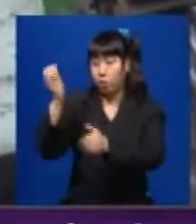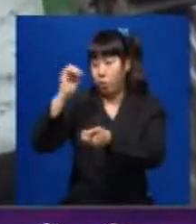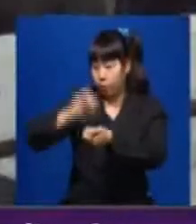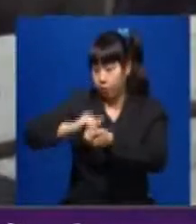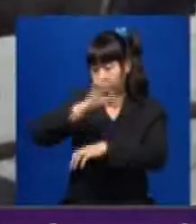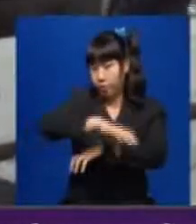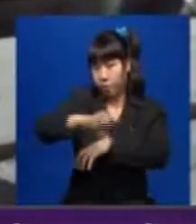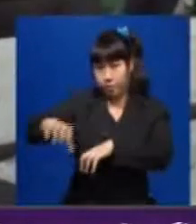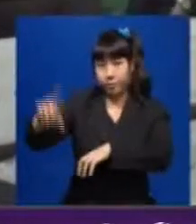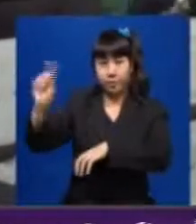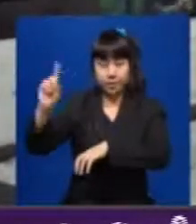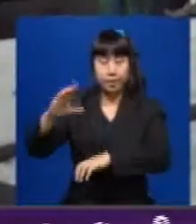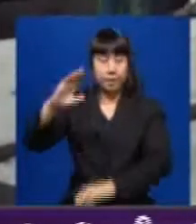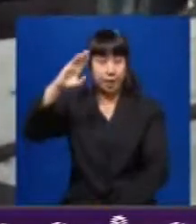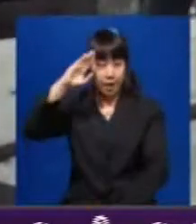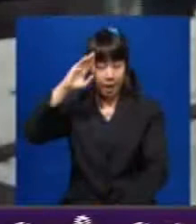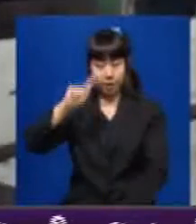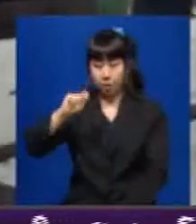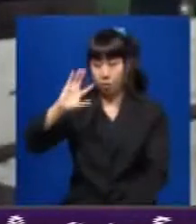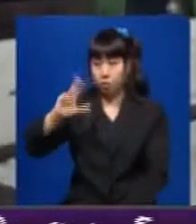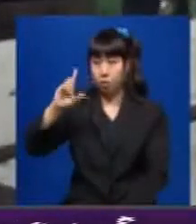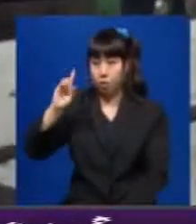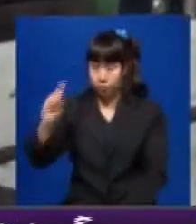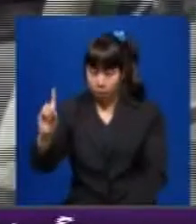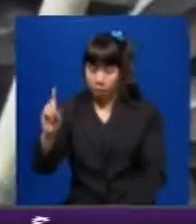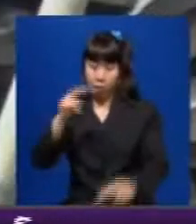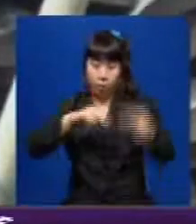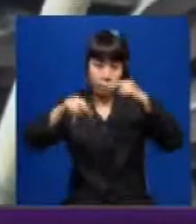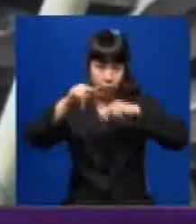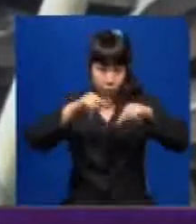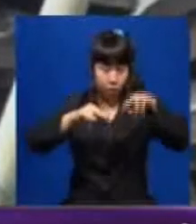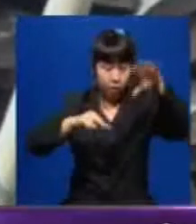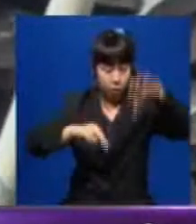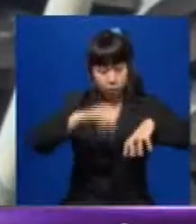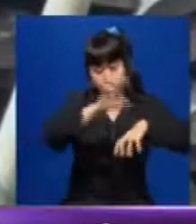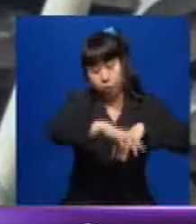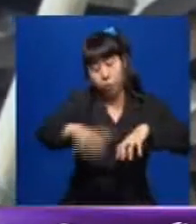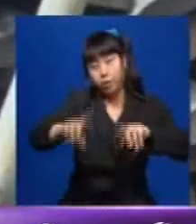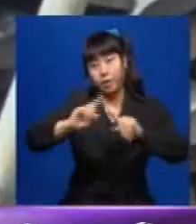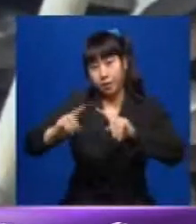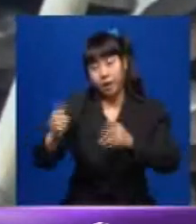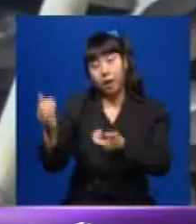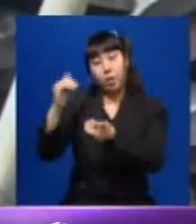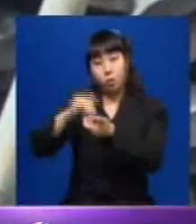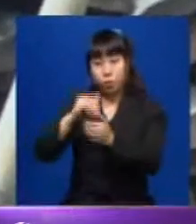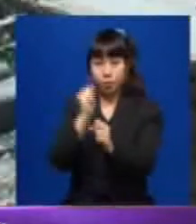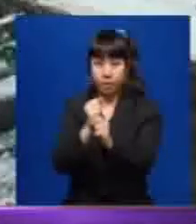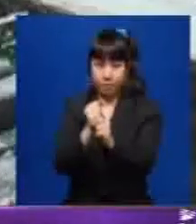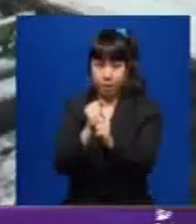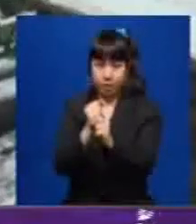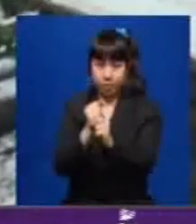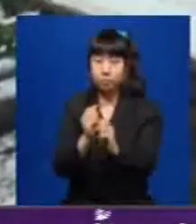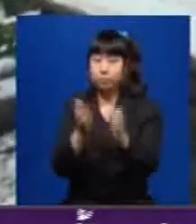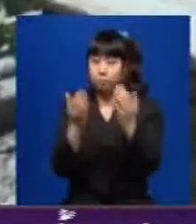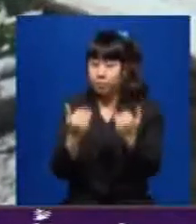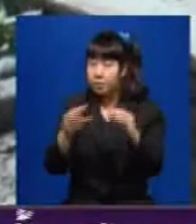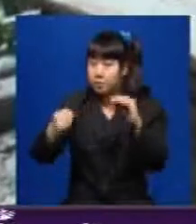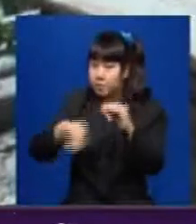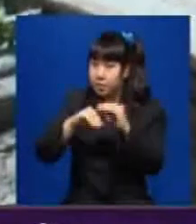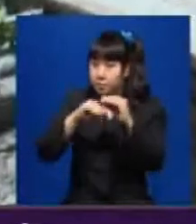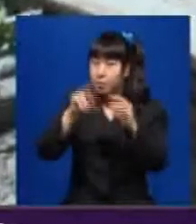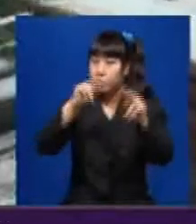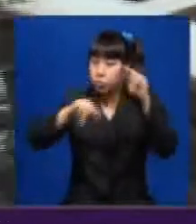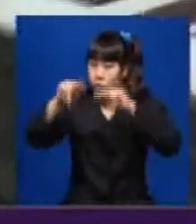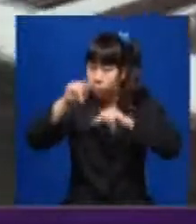หลายหน่วยงานอาทิทหารตชดฝ่ายปกครองและทุกหน่วยงานที่เกี่ยวข้องร่วมกันทำงานขณะเดียวกันให้เพิ่มมาตรการ